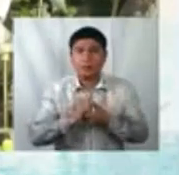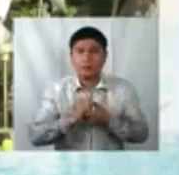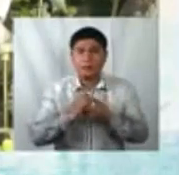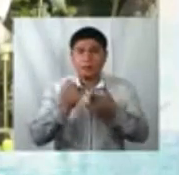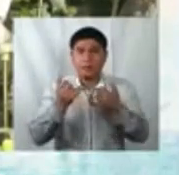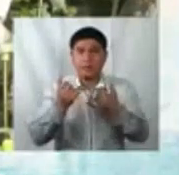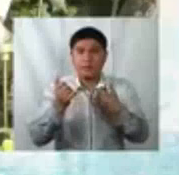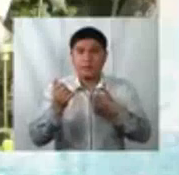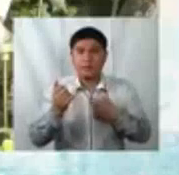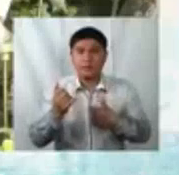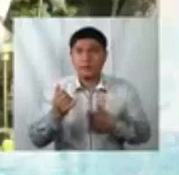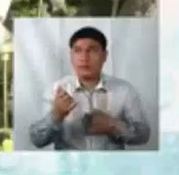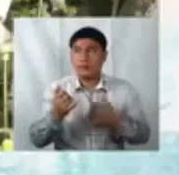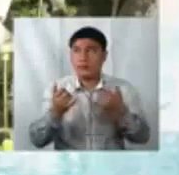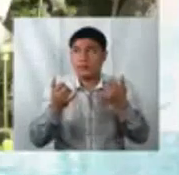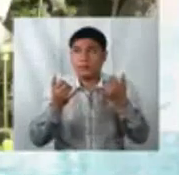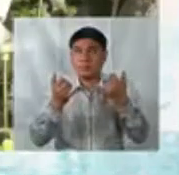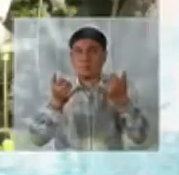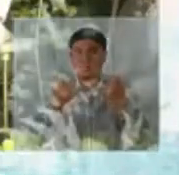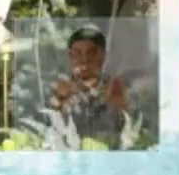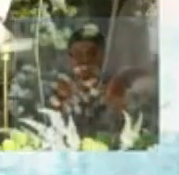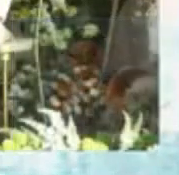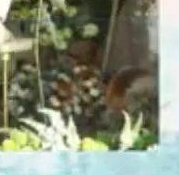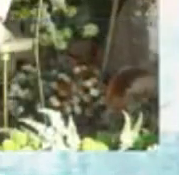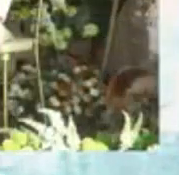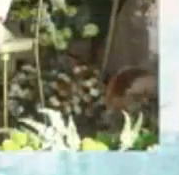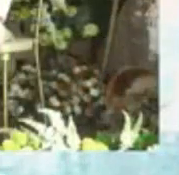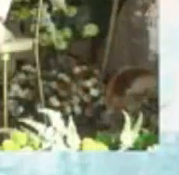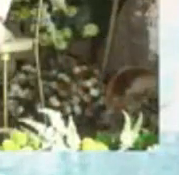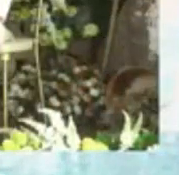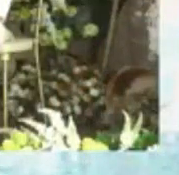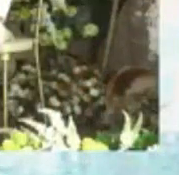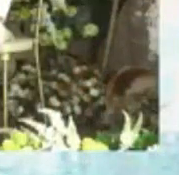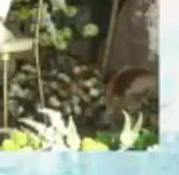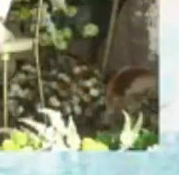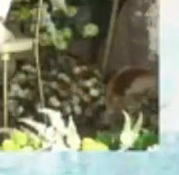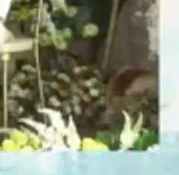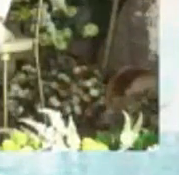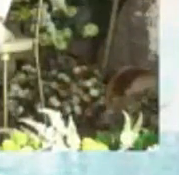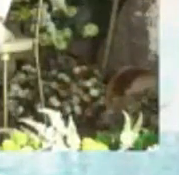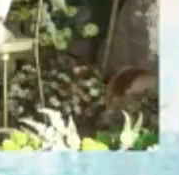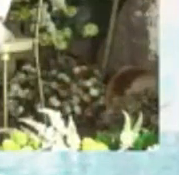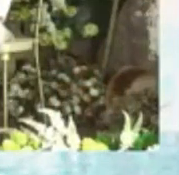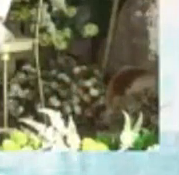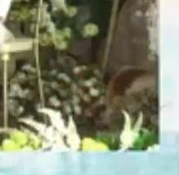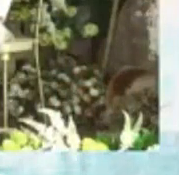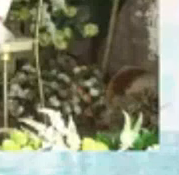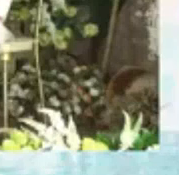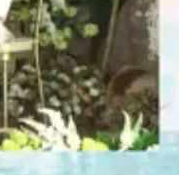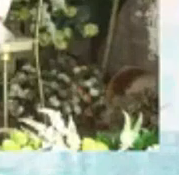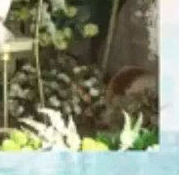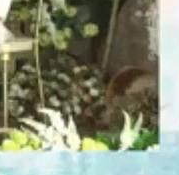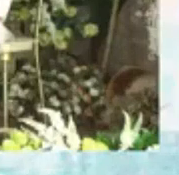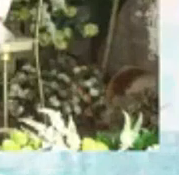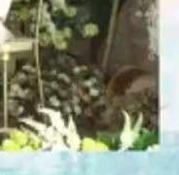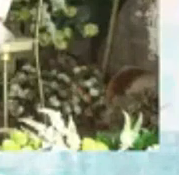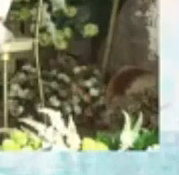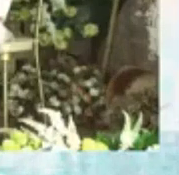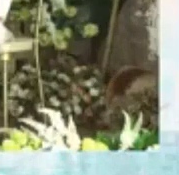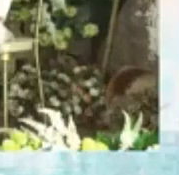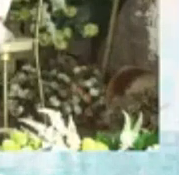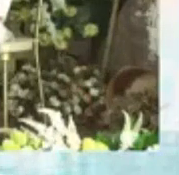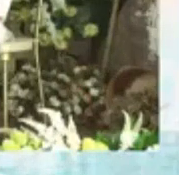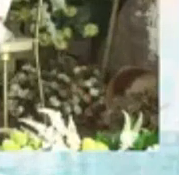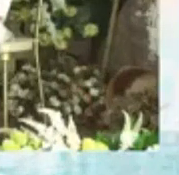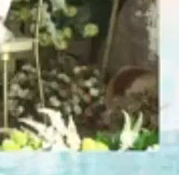bukas, ilalabas ko sa aking website, shaochua.net. O follow me sa Facebook ko na Shaochua.